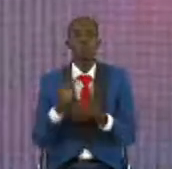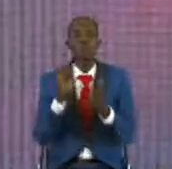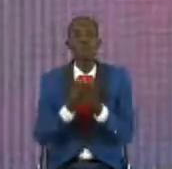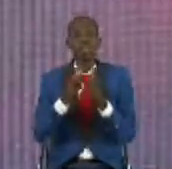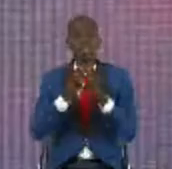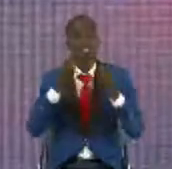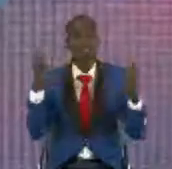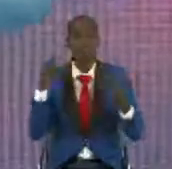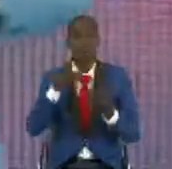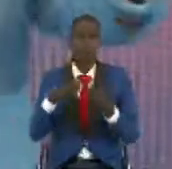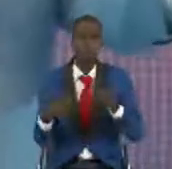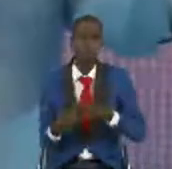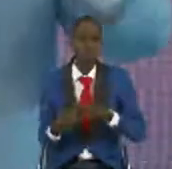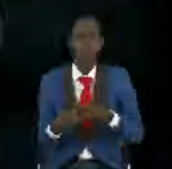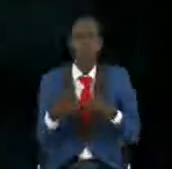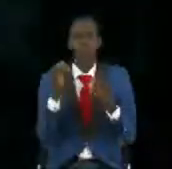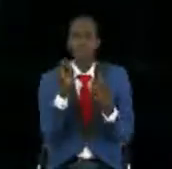Ce grand problème,